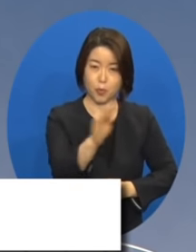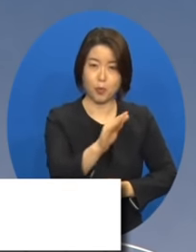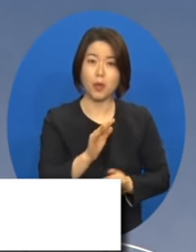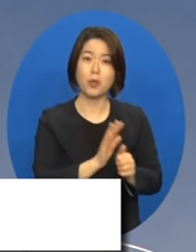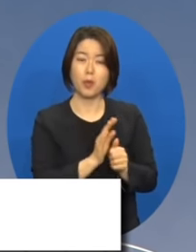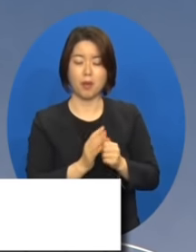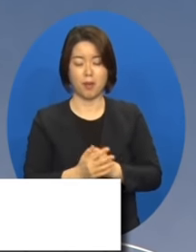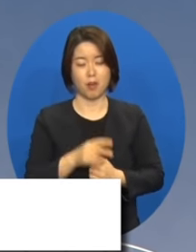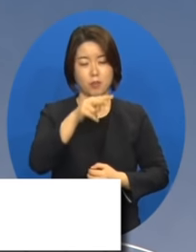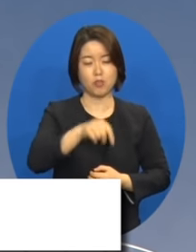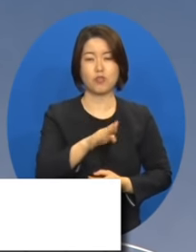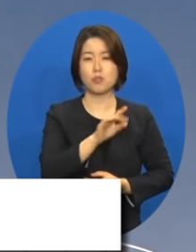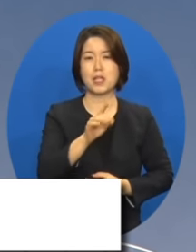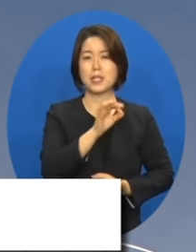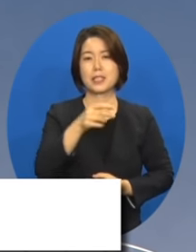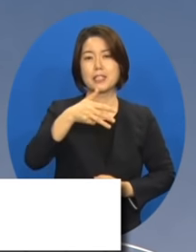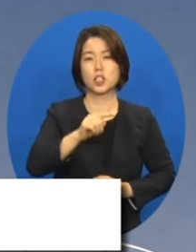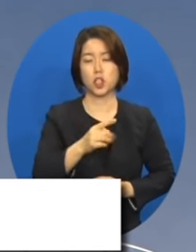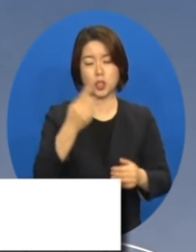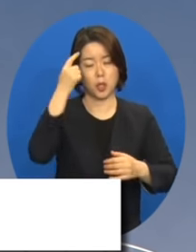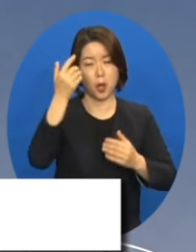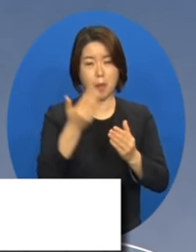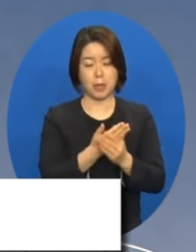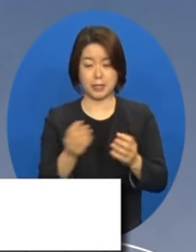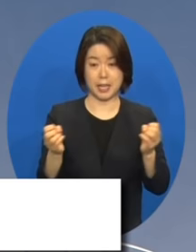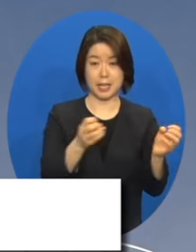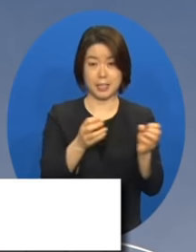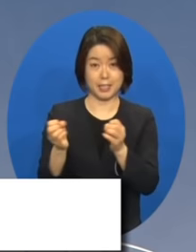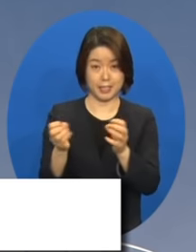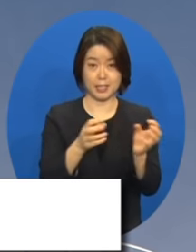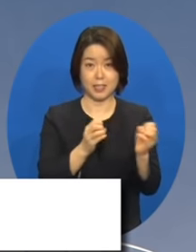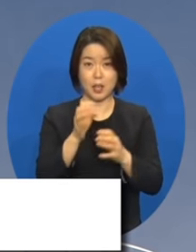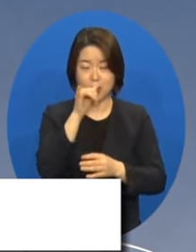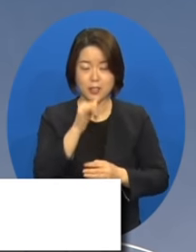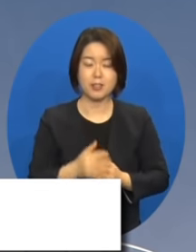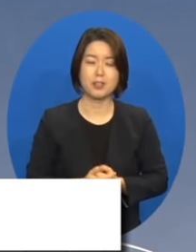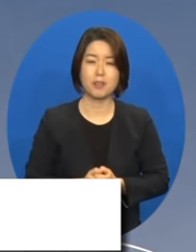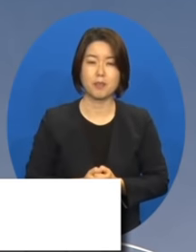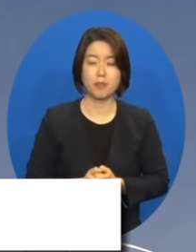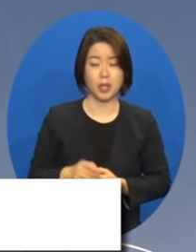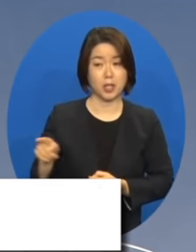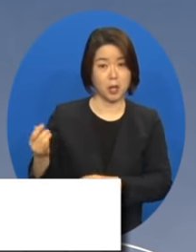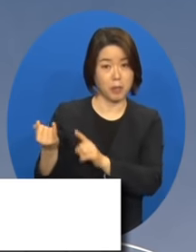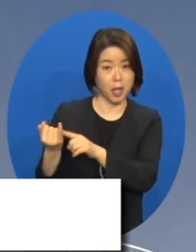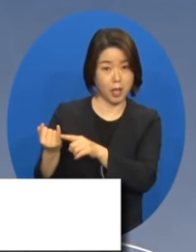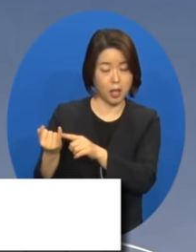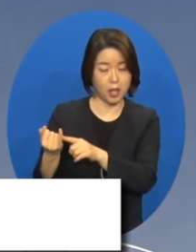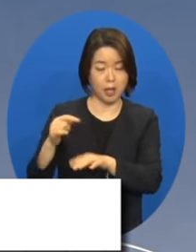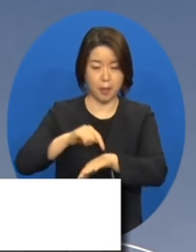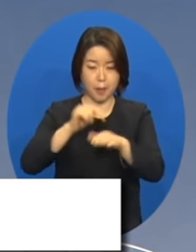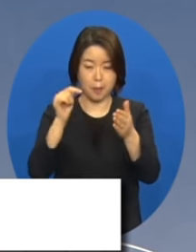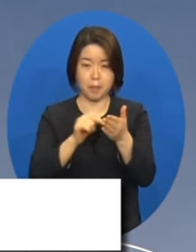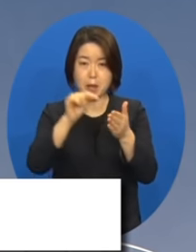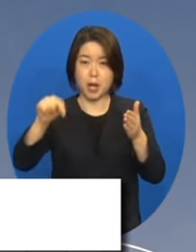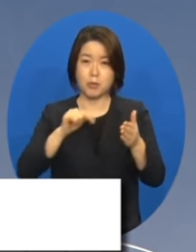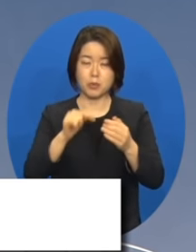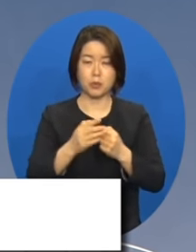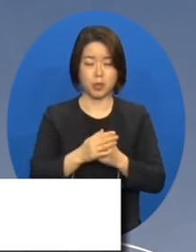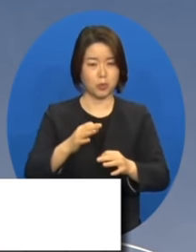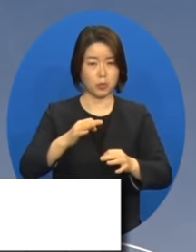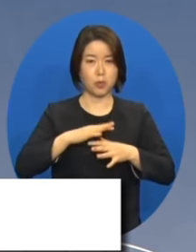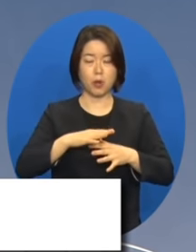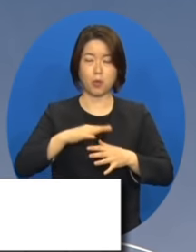대화를 하게 됩니다 그리고 그때 2 메디안 프레인 제 마음속에 놀라운